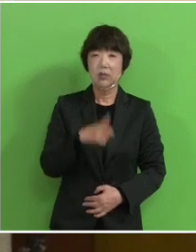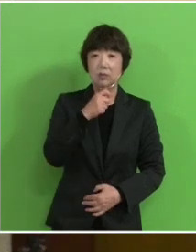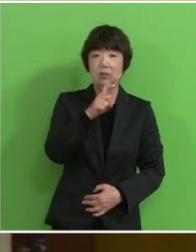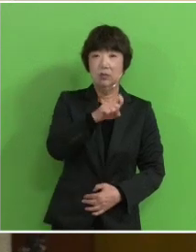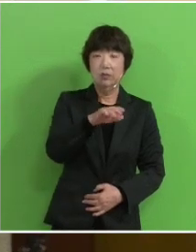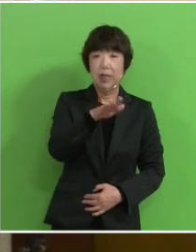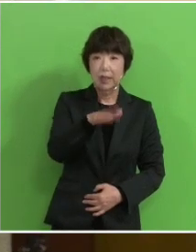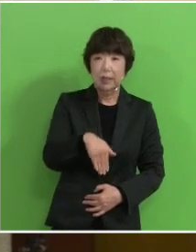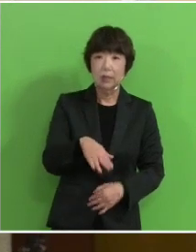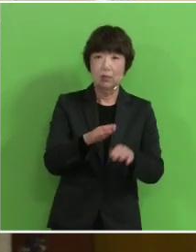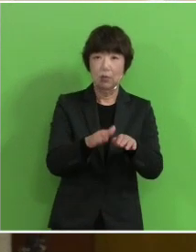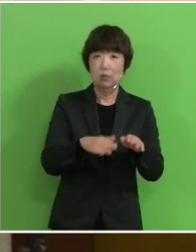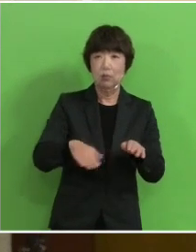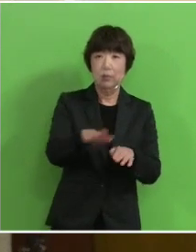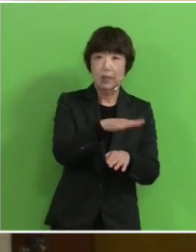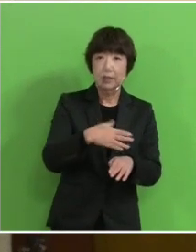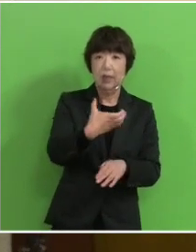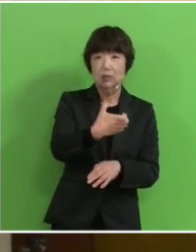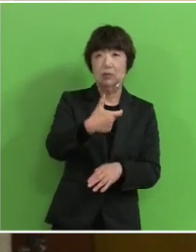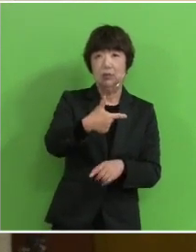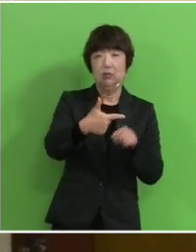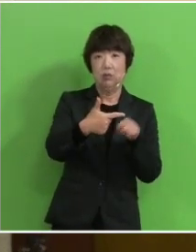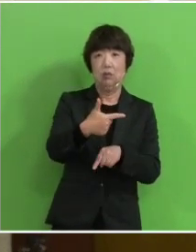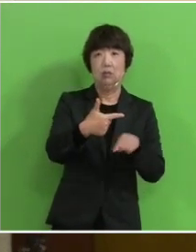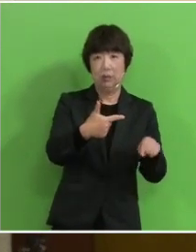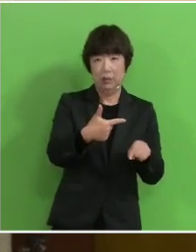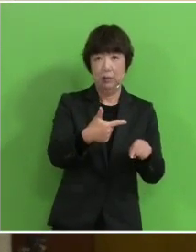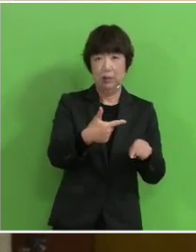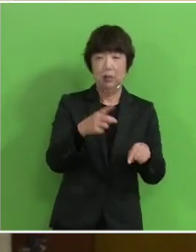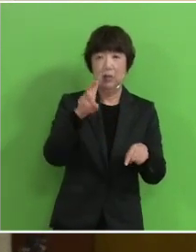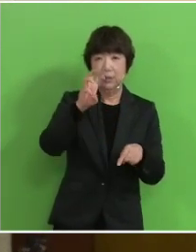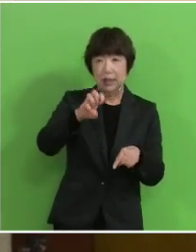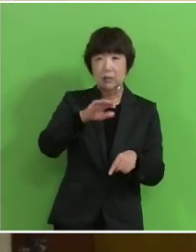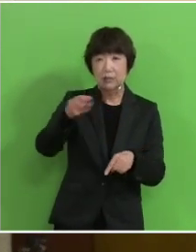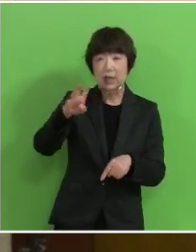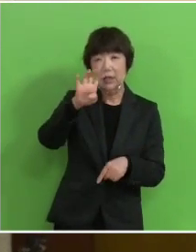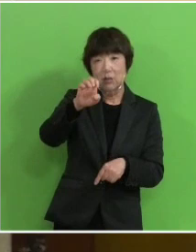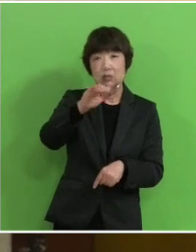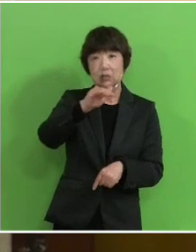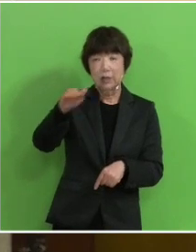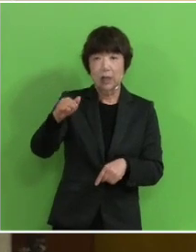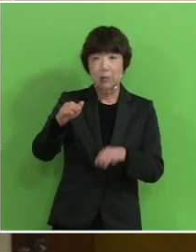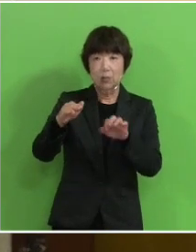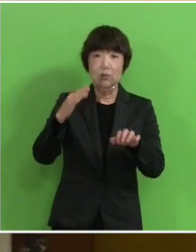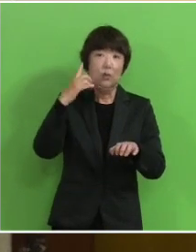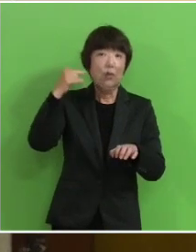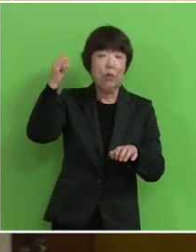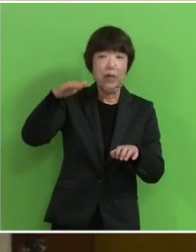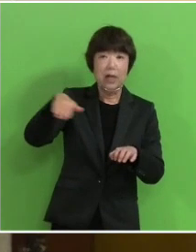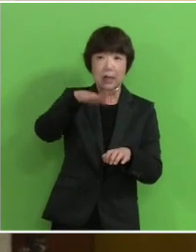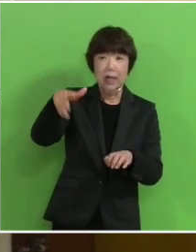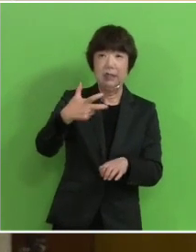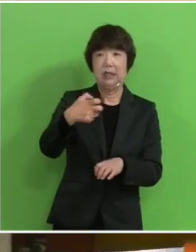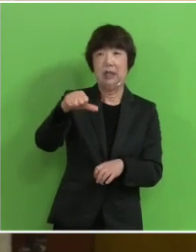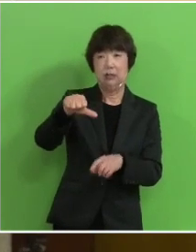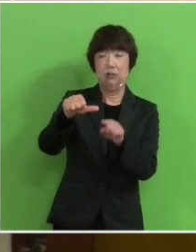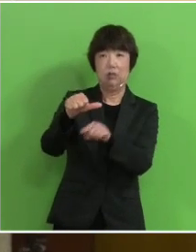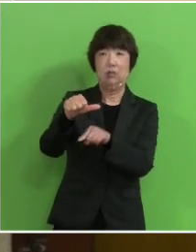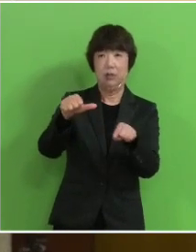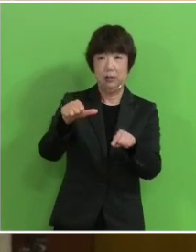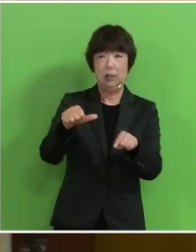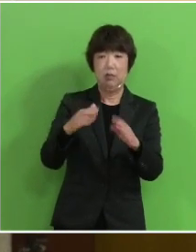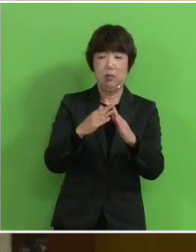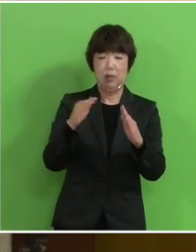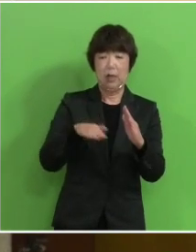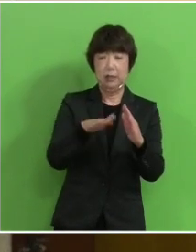以下の子供世代が96名30代40代親世代がは合わせて75名ですから以前